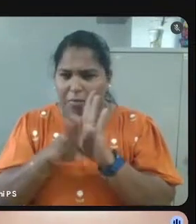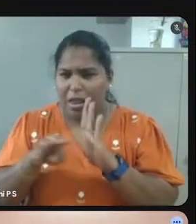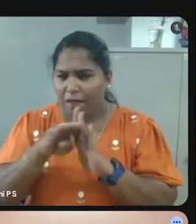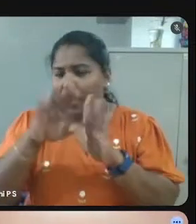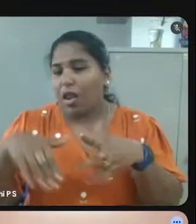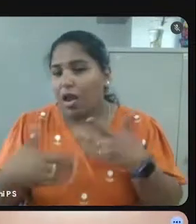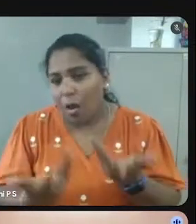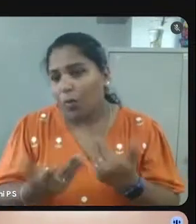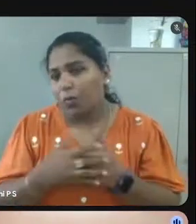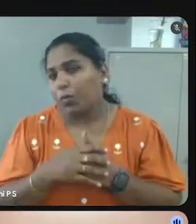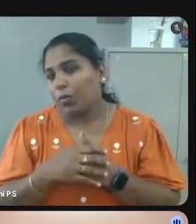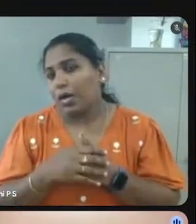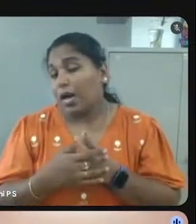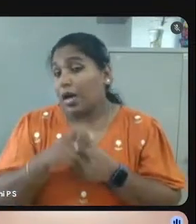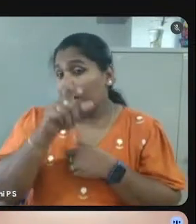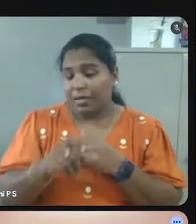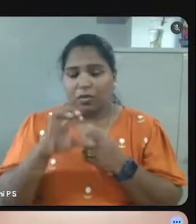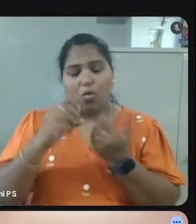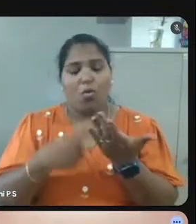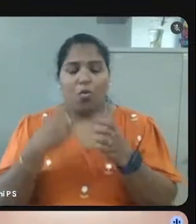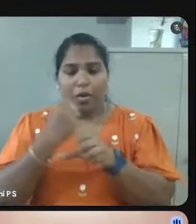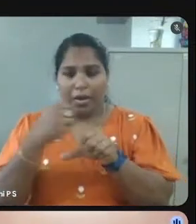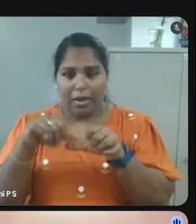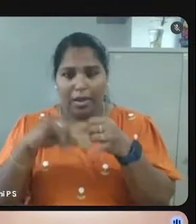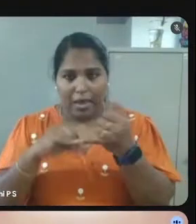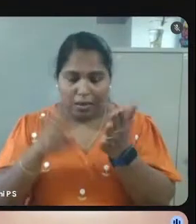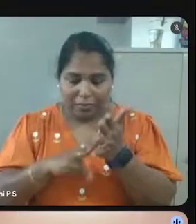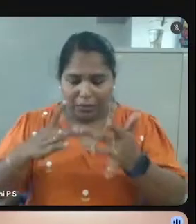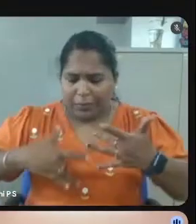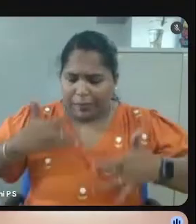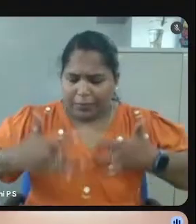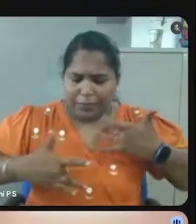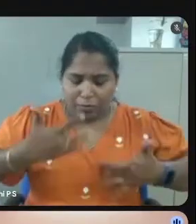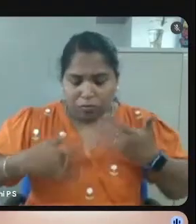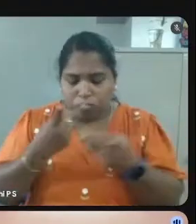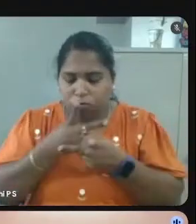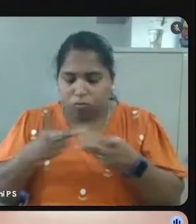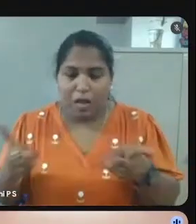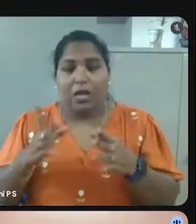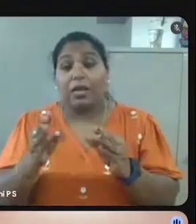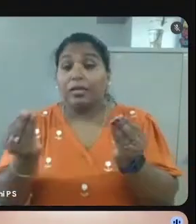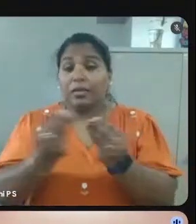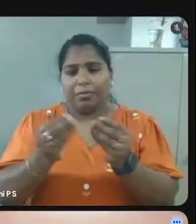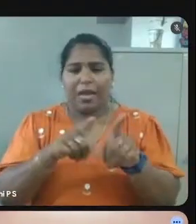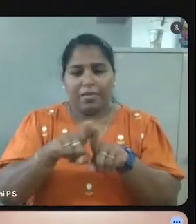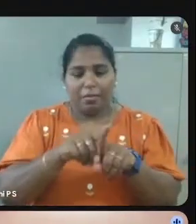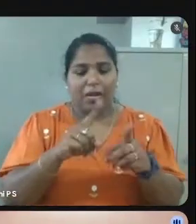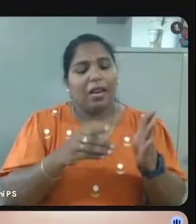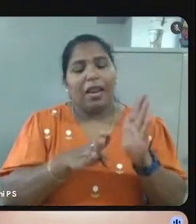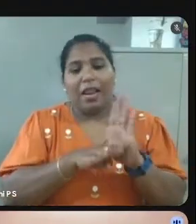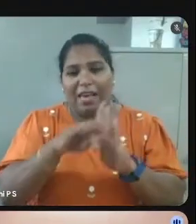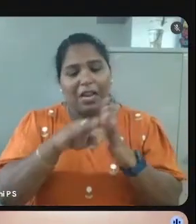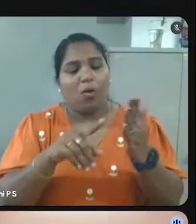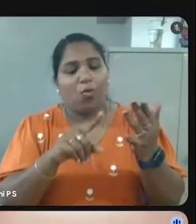If they attend the orgasm stage, എക്സൈറ്റ്മെന്റും പ്ലാറ്റ്യൂസ് അല്ല ആൾക്കാർ പ്ലാറ്റ്യൂ സ്റ്റേജിൽ സ്റ്റക്കായി നിൽക്കും,